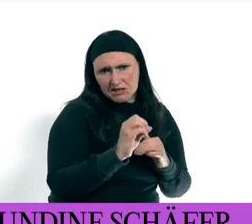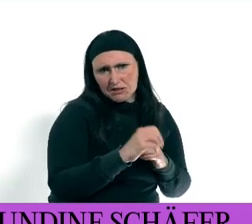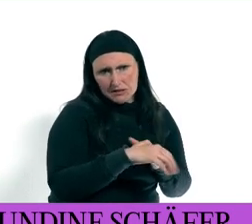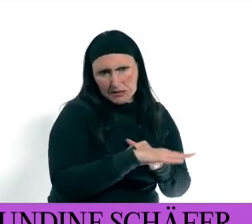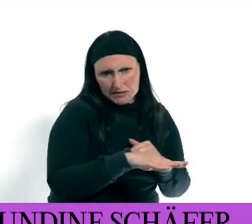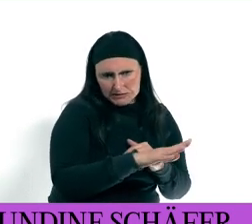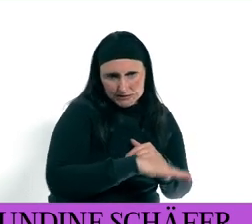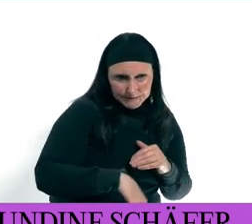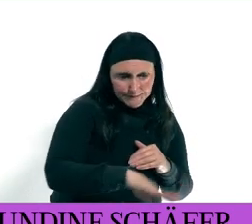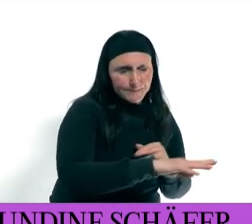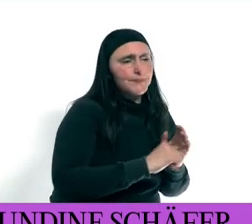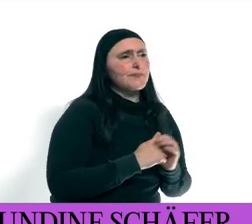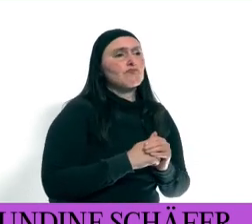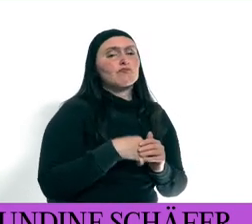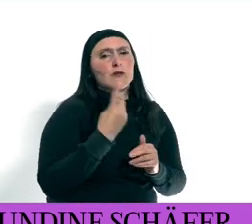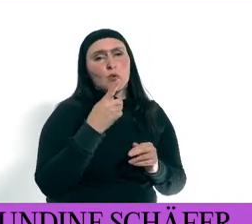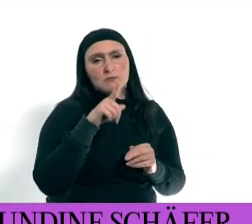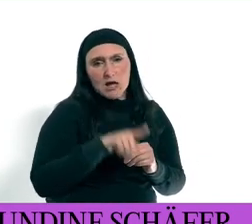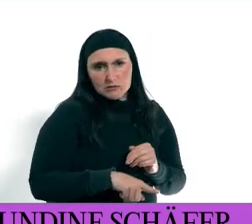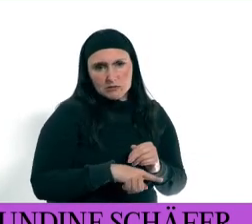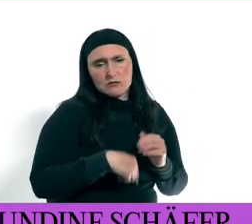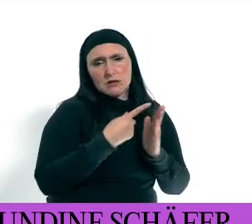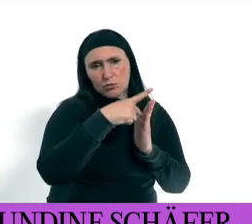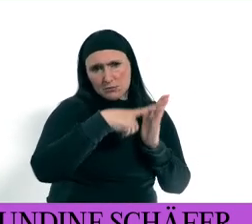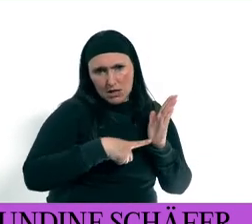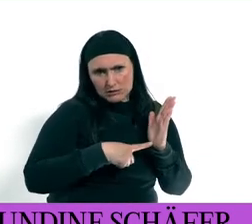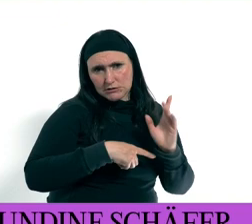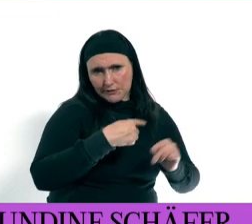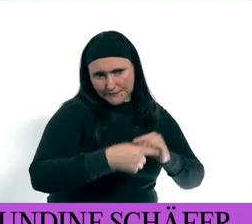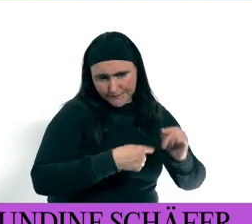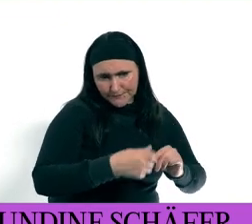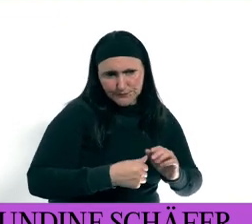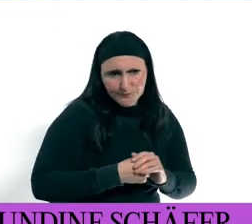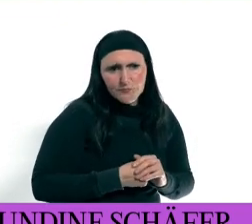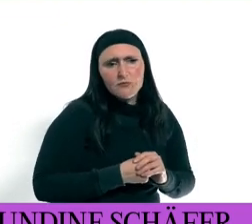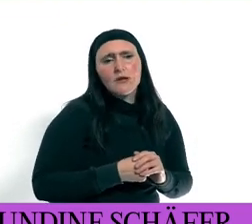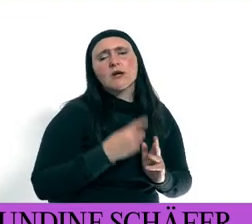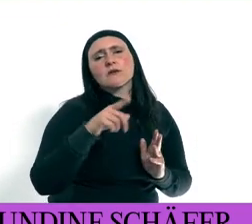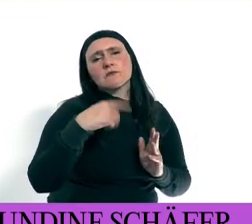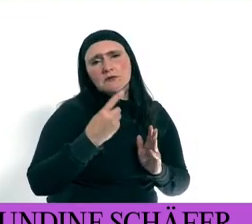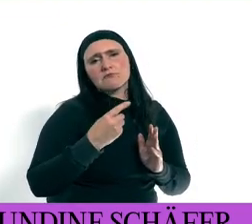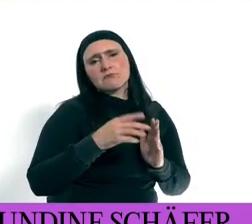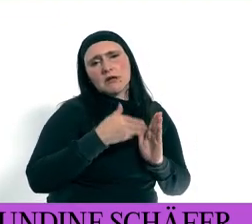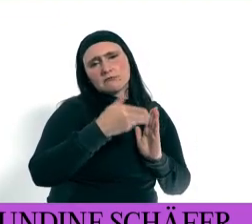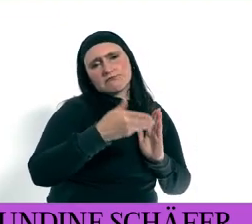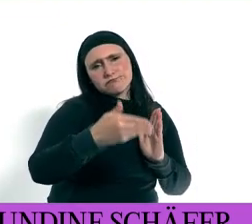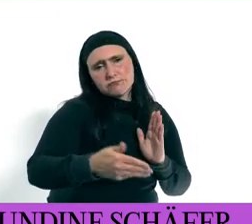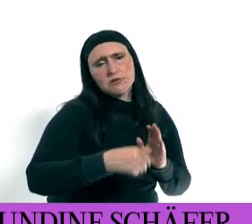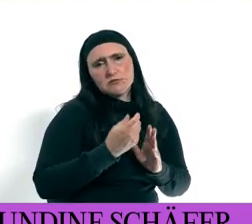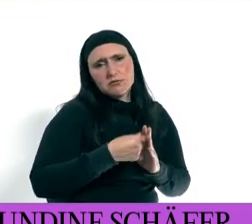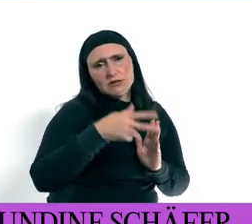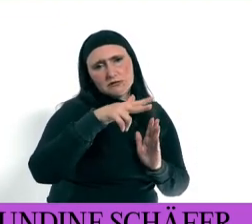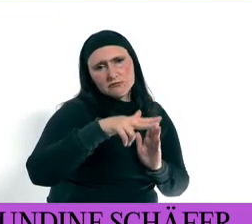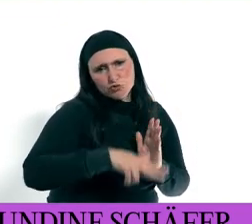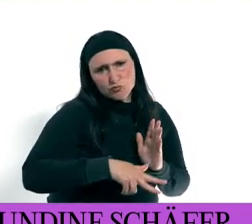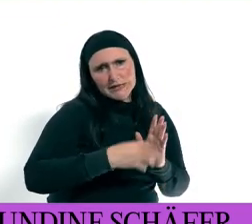beschloss, Milch und Zucker zu kaufen. Er wollte dieses Projekt für einen Monat